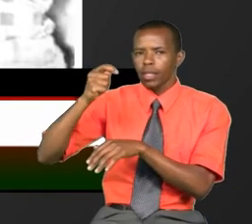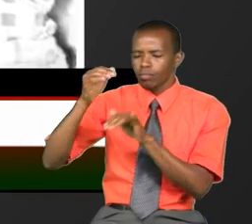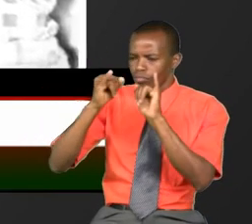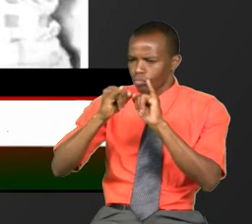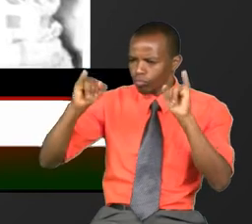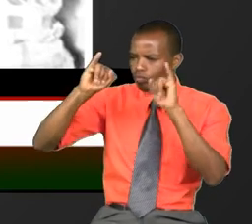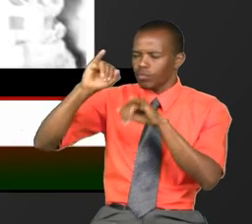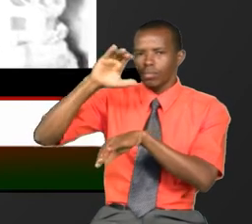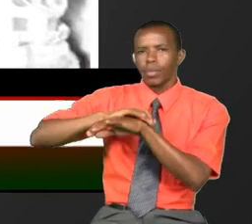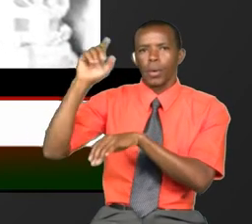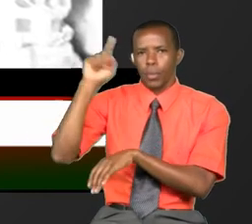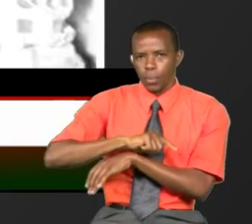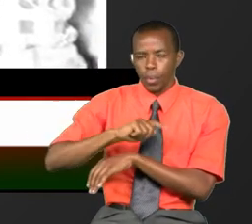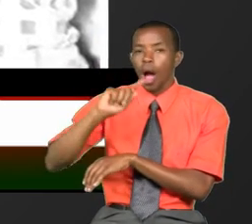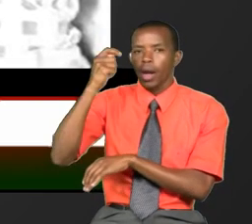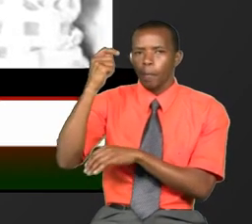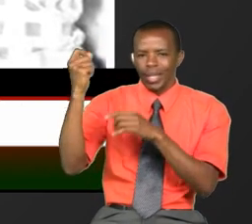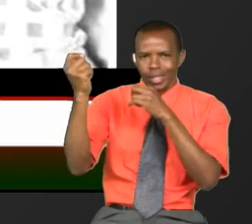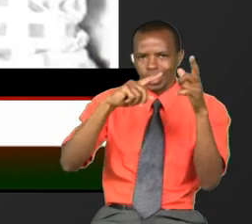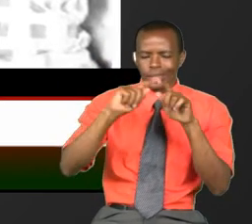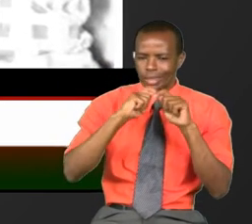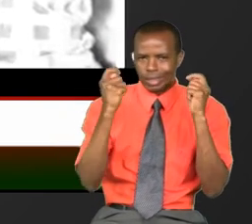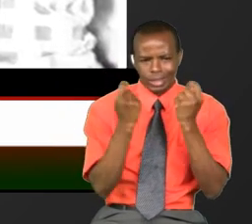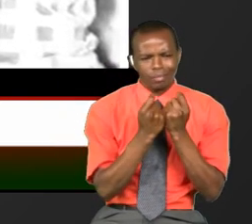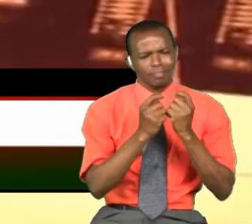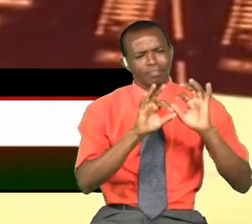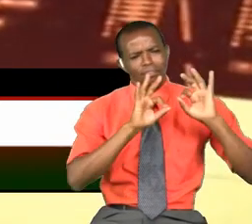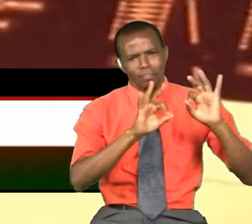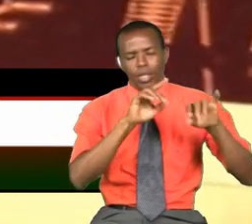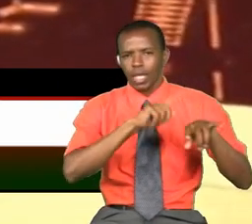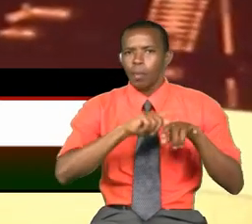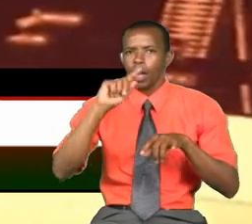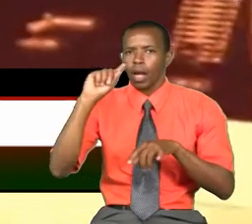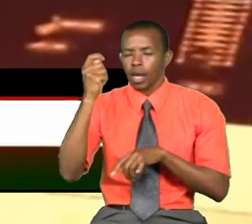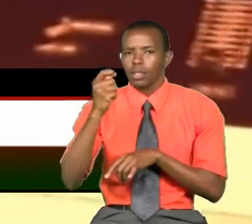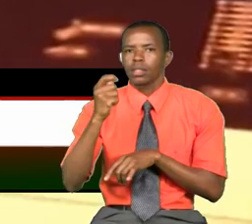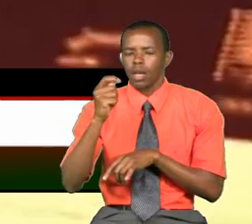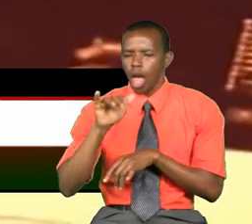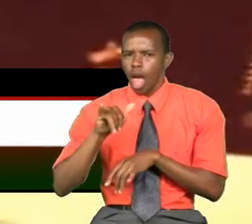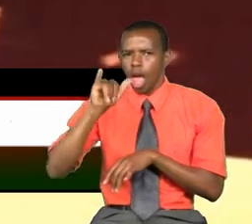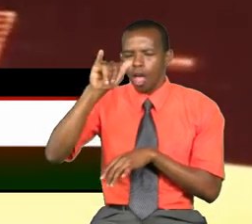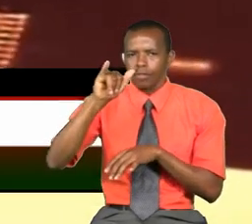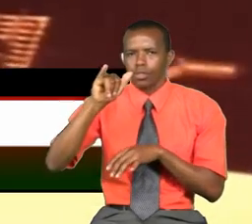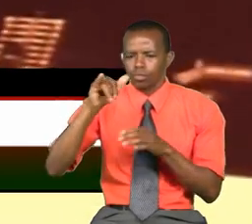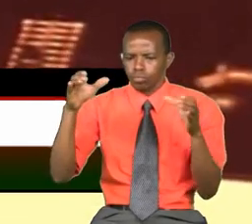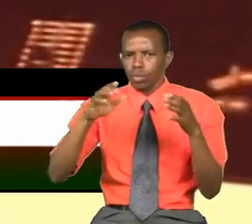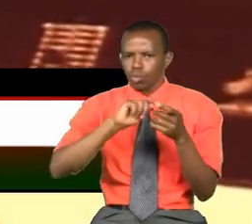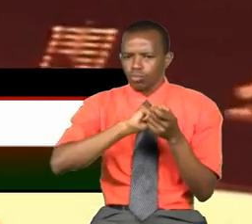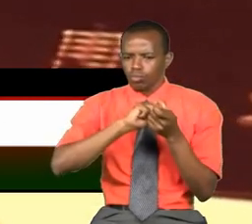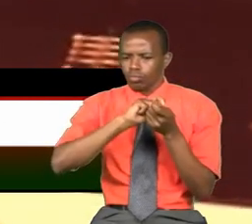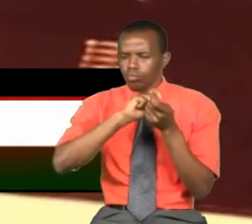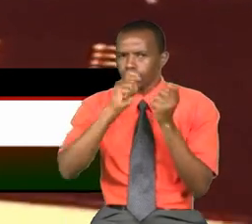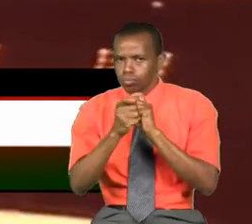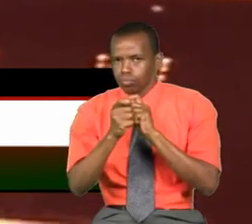independence, when Harambee Stars was a team to be reckoned with, when the Kenya Air Force tried to overthrow Moi's government in